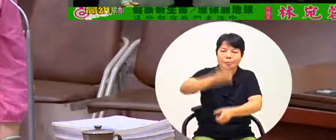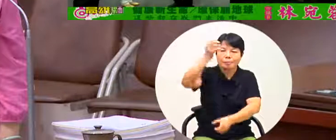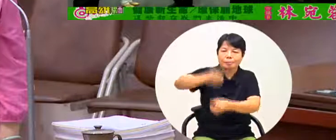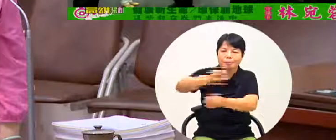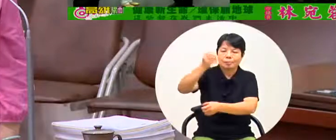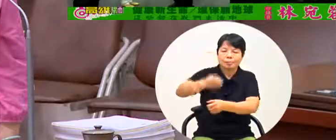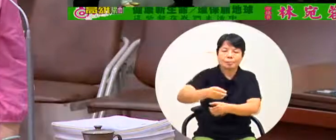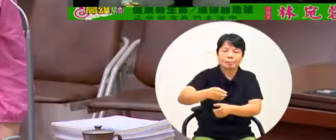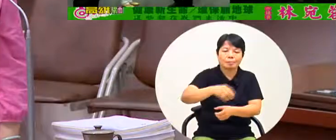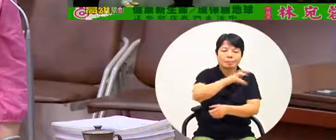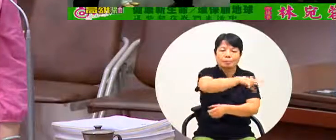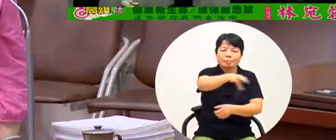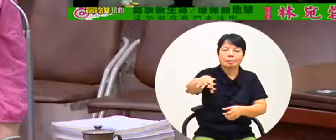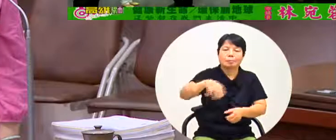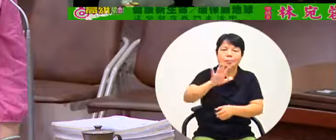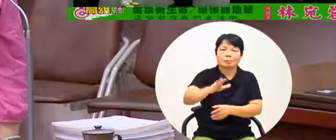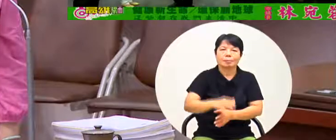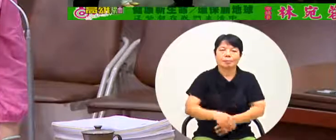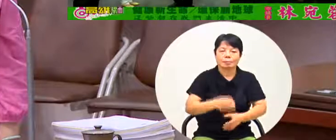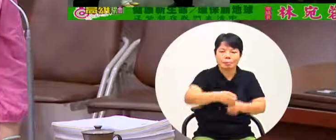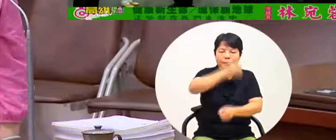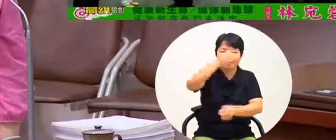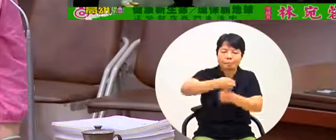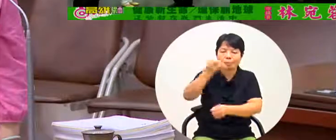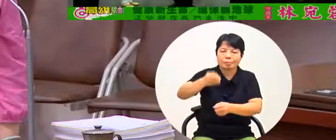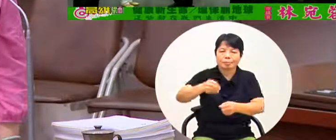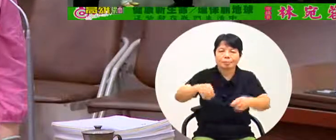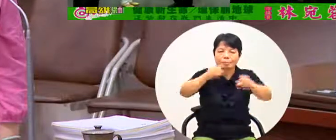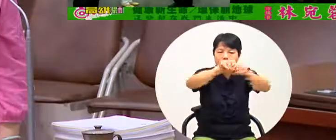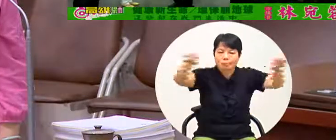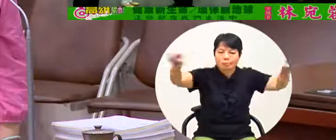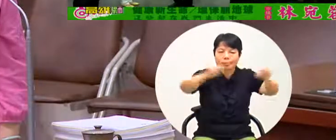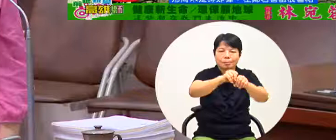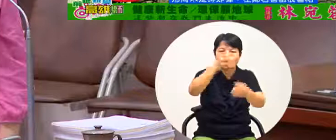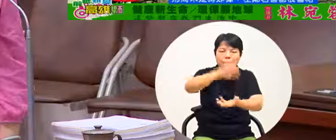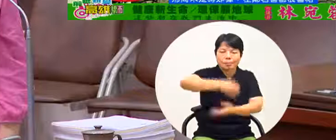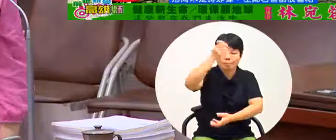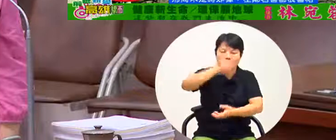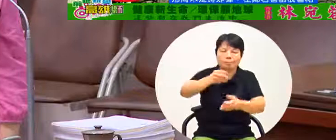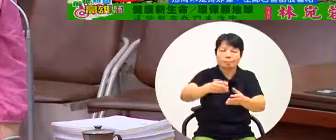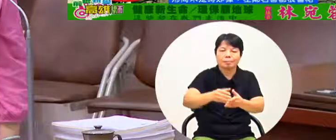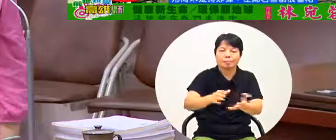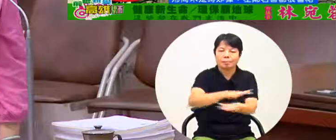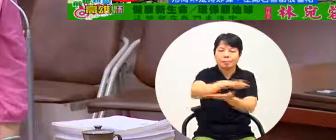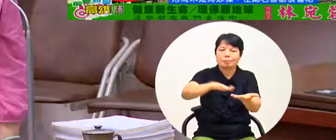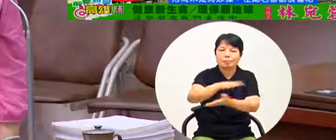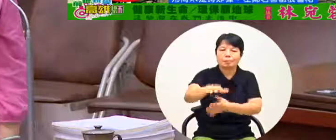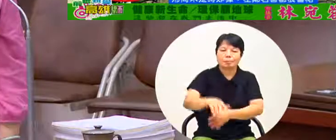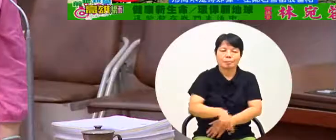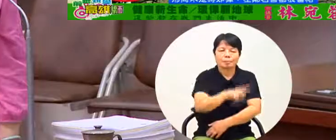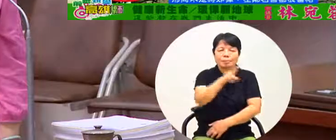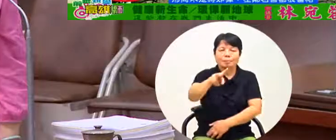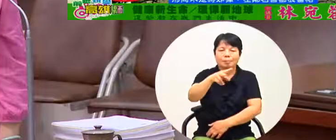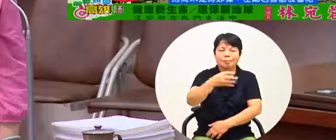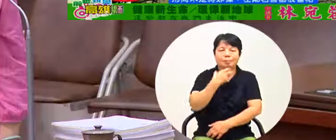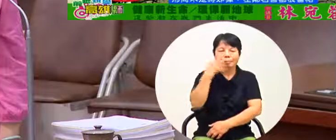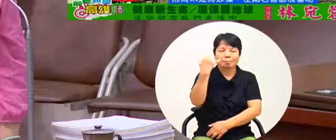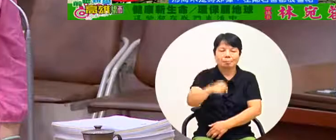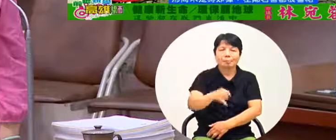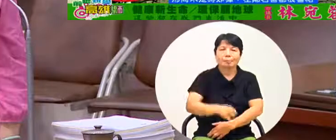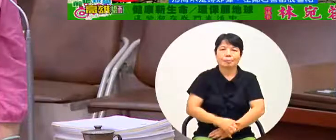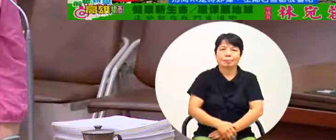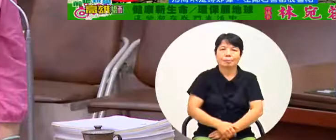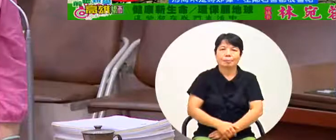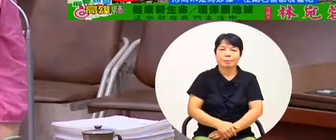中，它的环地里这样跑来跑去，有碍观瞻。那变压器临